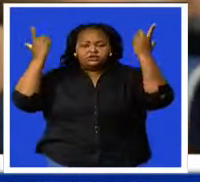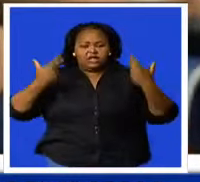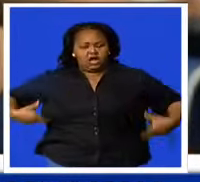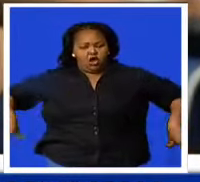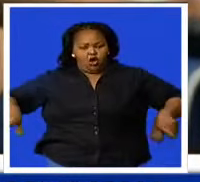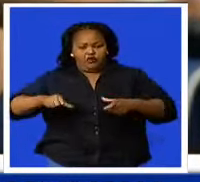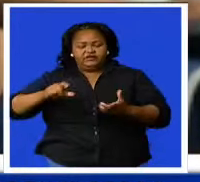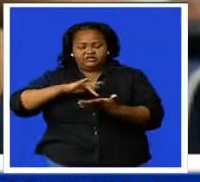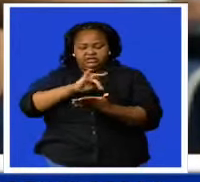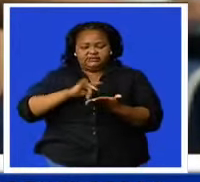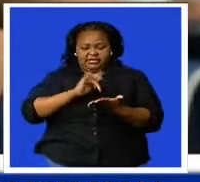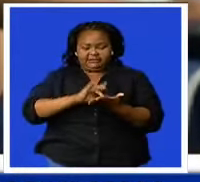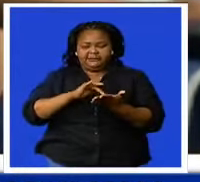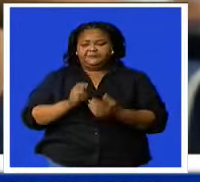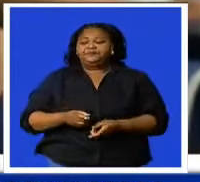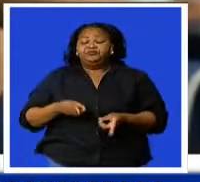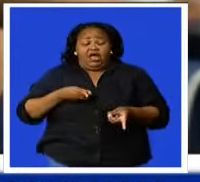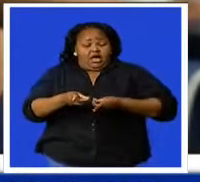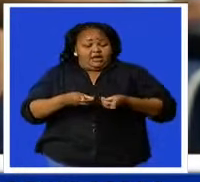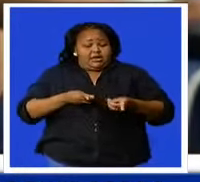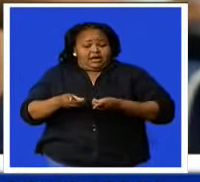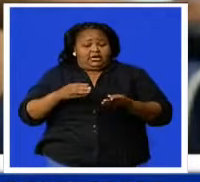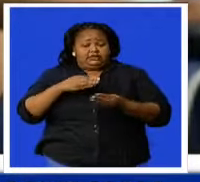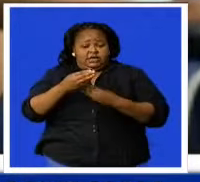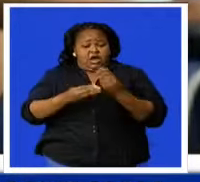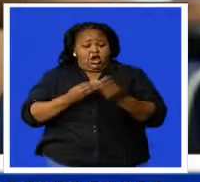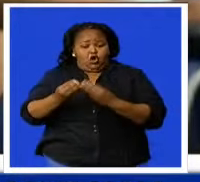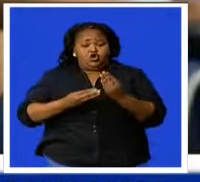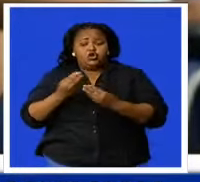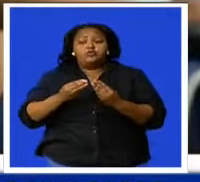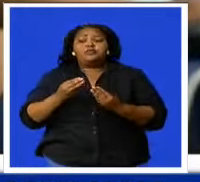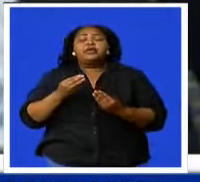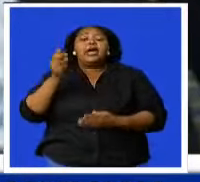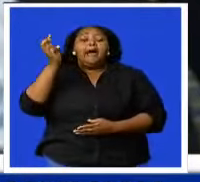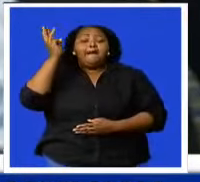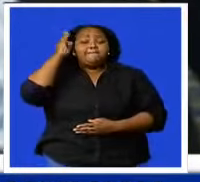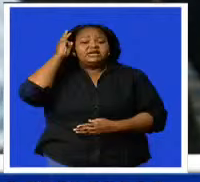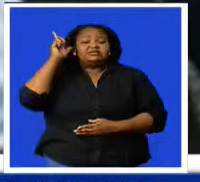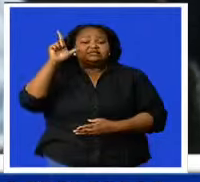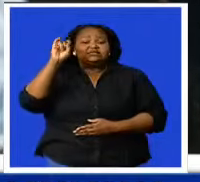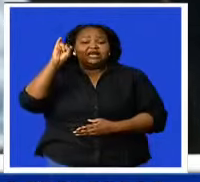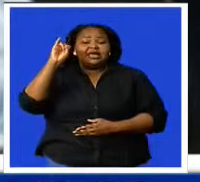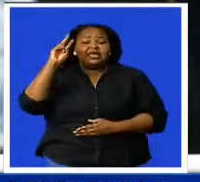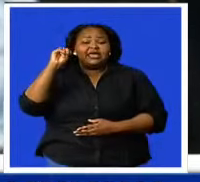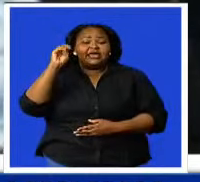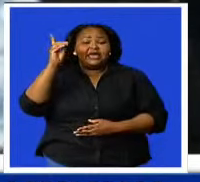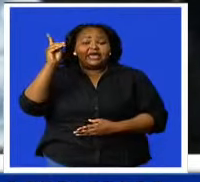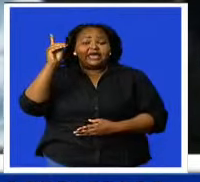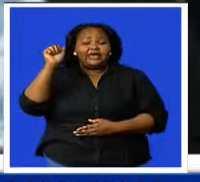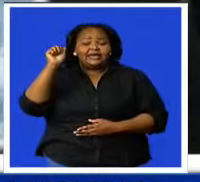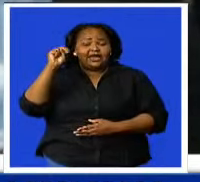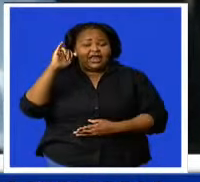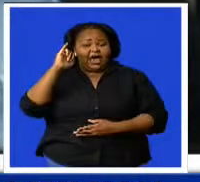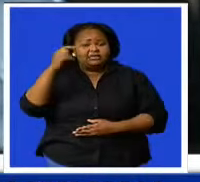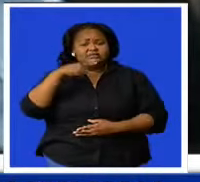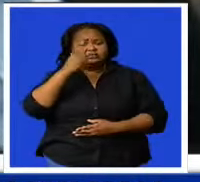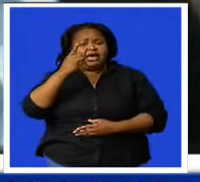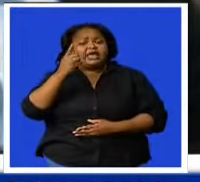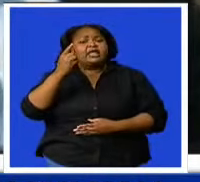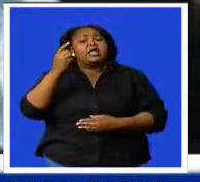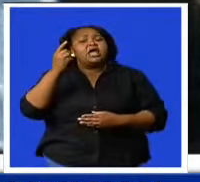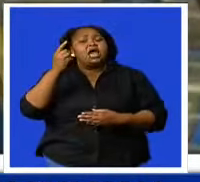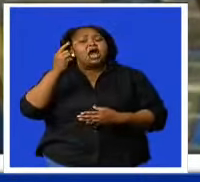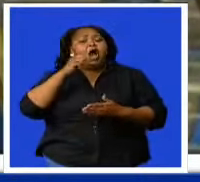Umqondisi wetemnotho eKing's Office lizinyane lindani uthi lo msebenzi wekwakhiwa kwale mall